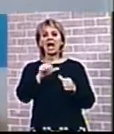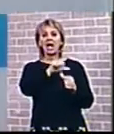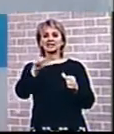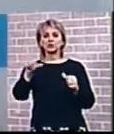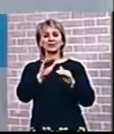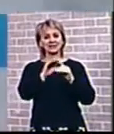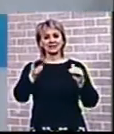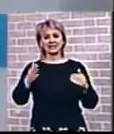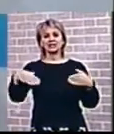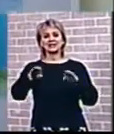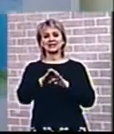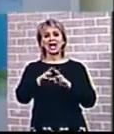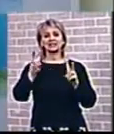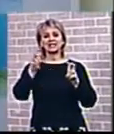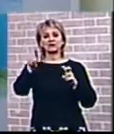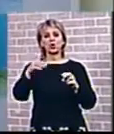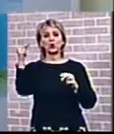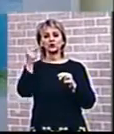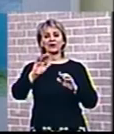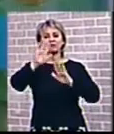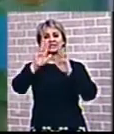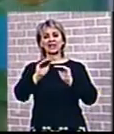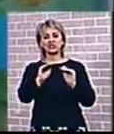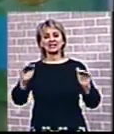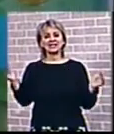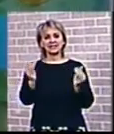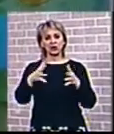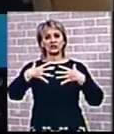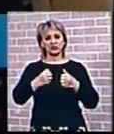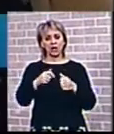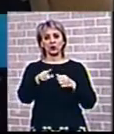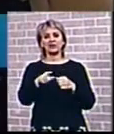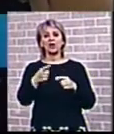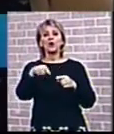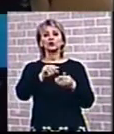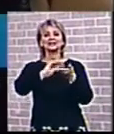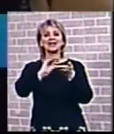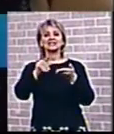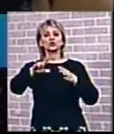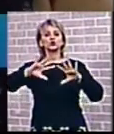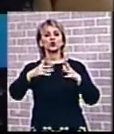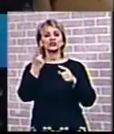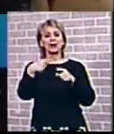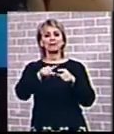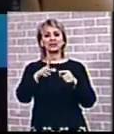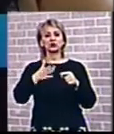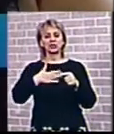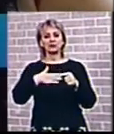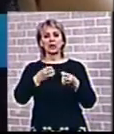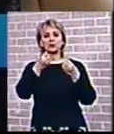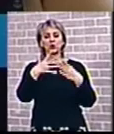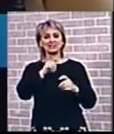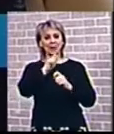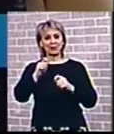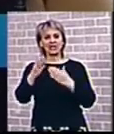«Особенное детство» – так названа художественная выставка детей с ограничениями здоровья. Он был нарисован случайно, потому что мне просто